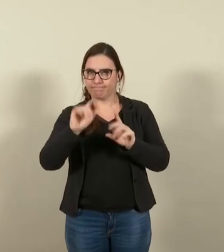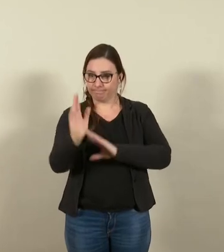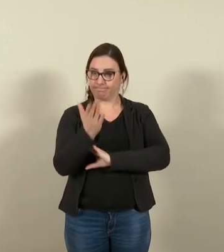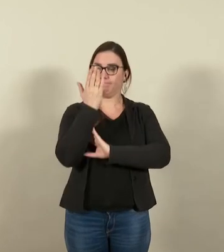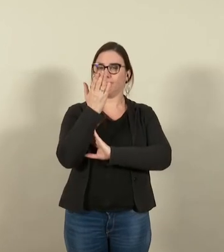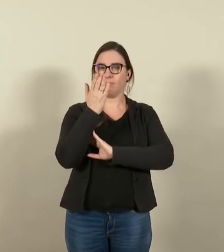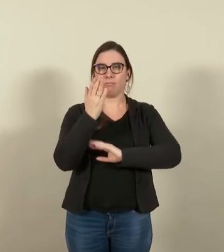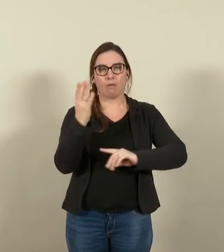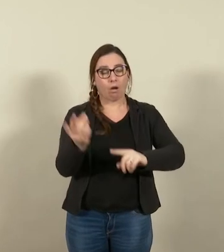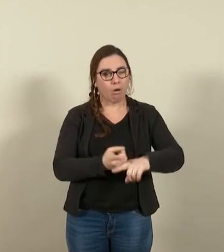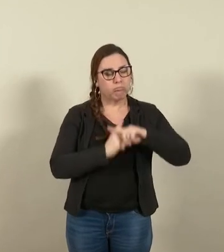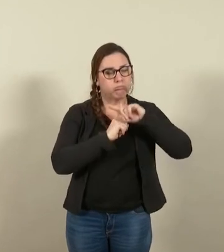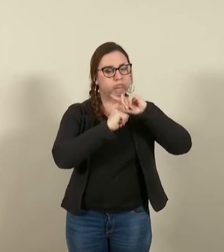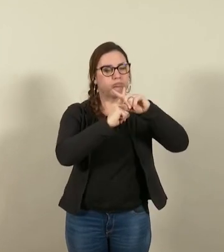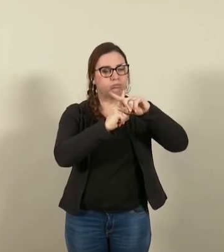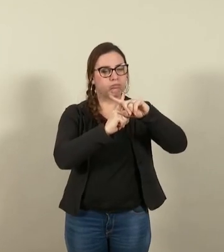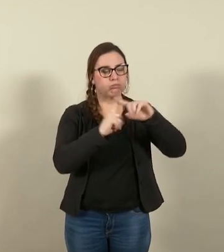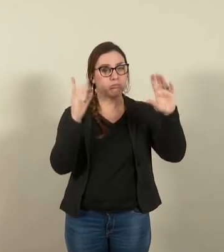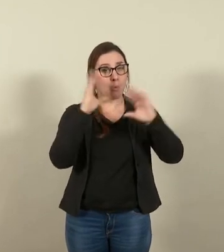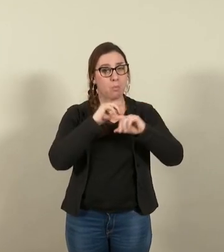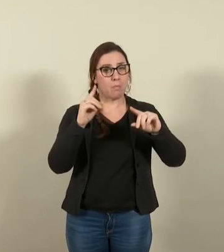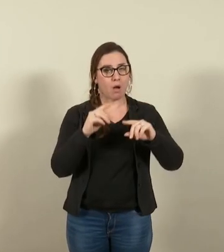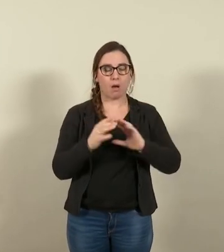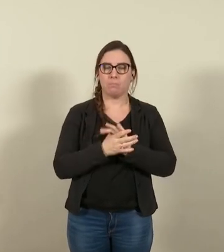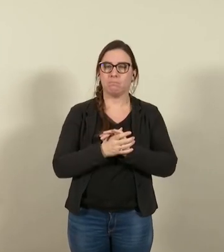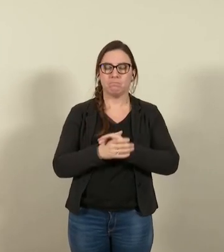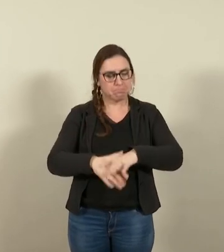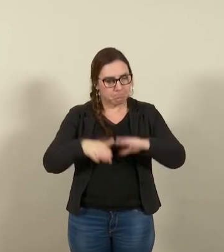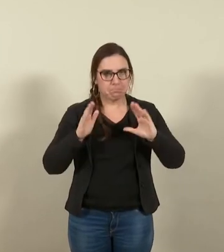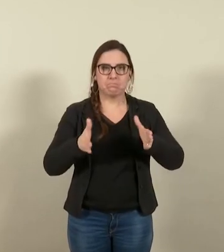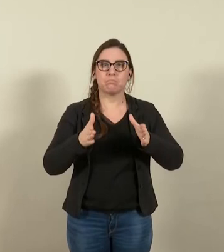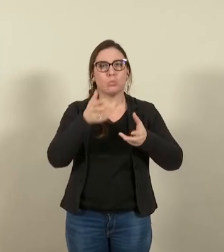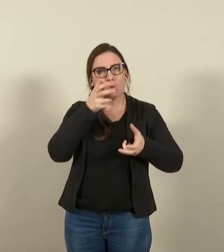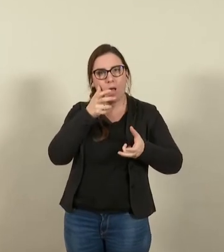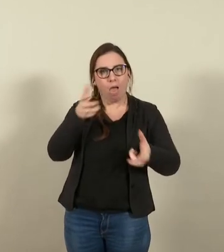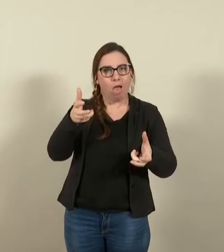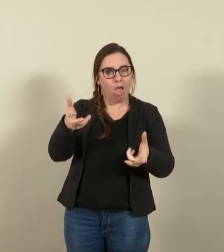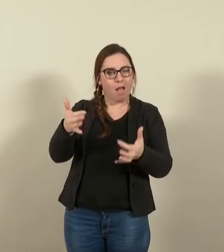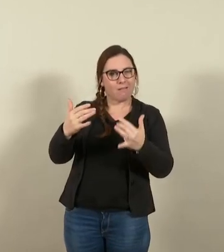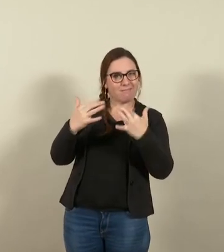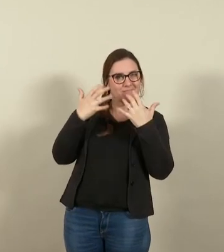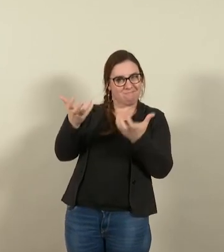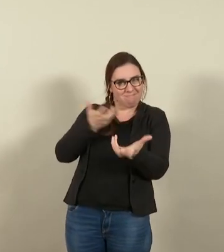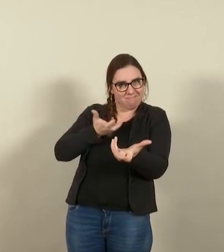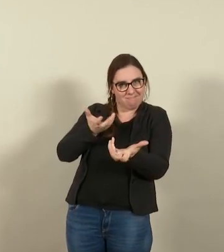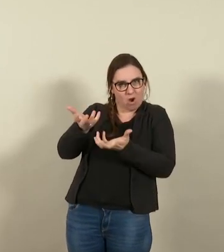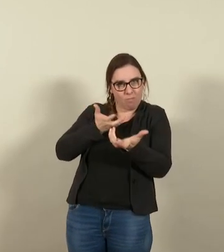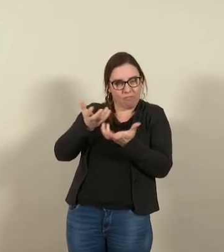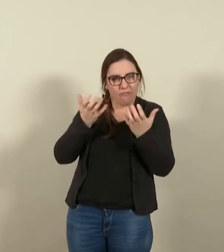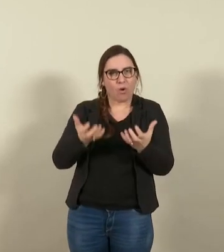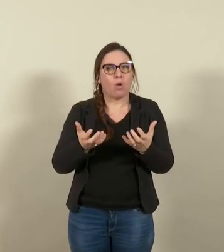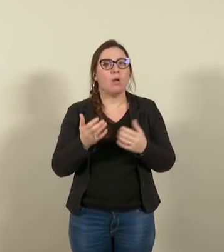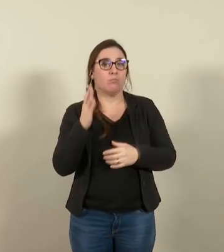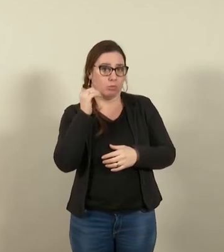points forts à ne pas à ne pas manquer pour s'imposer en terme d'attractivité il semblerait ainsi en